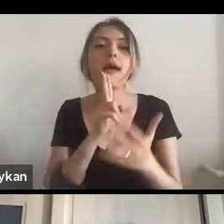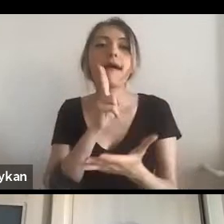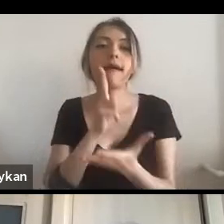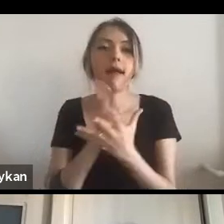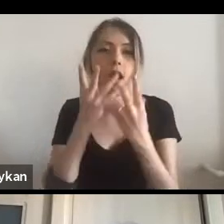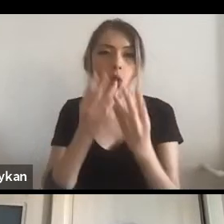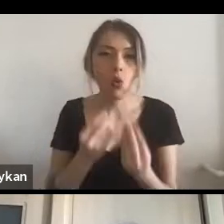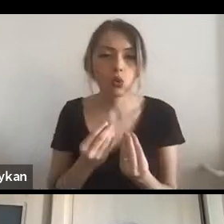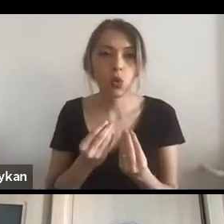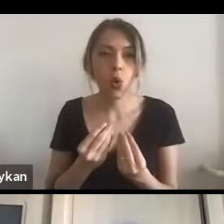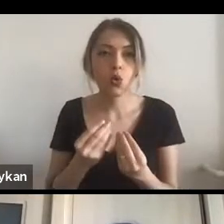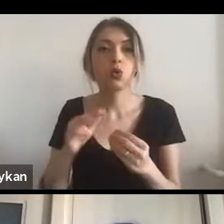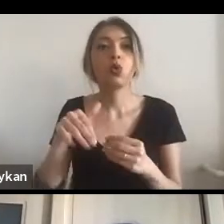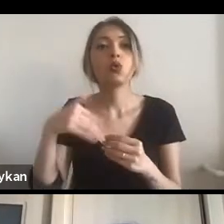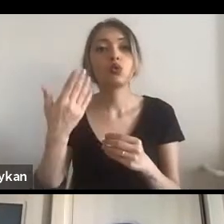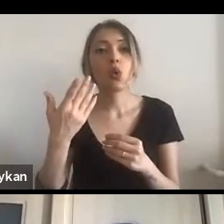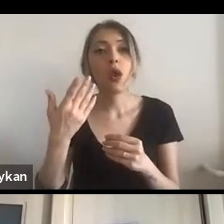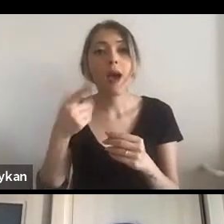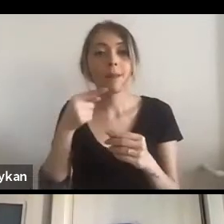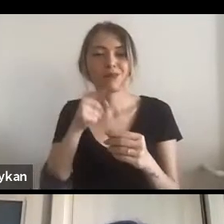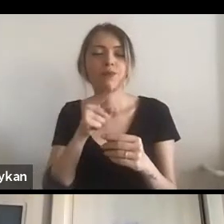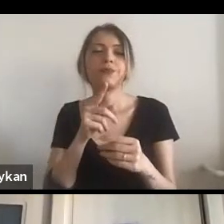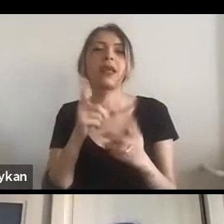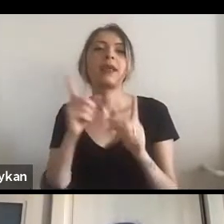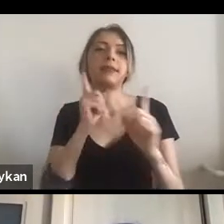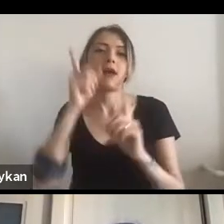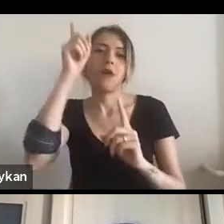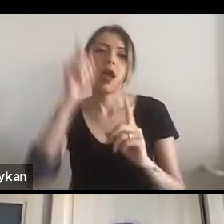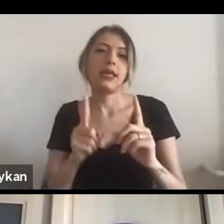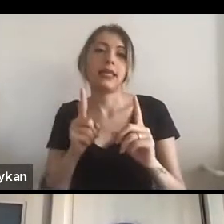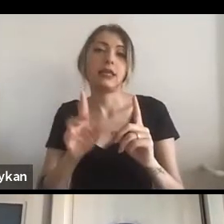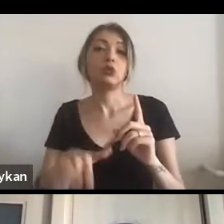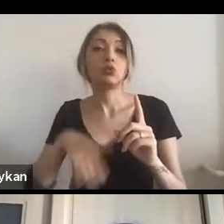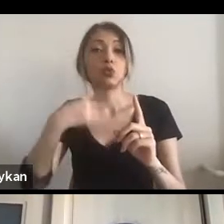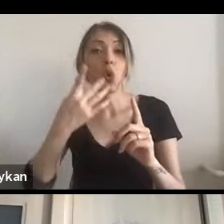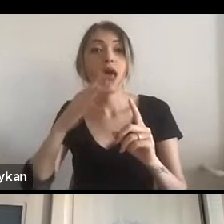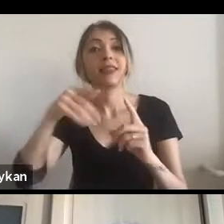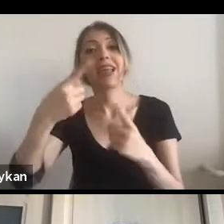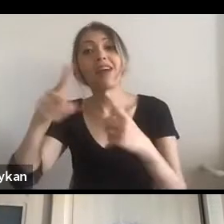dönüşüyor. Onun içerisinde gruplandırıyor. Çünkü genel sorunları